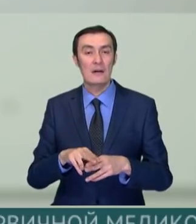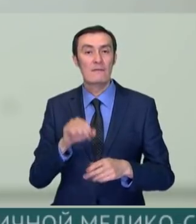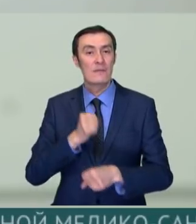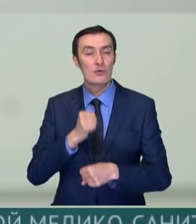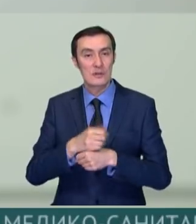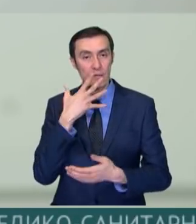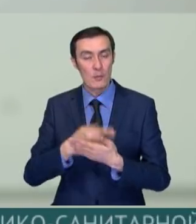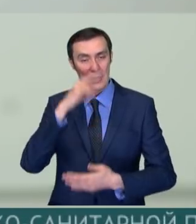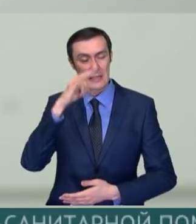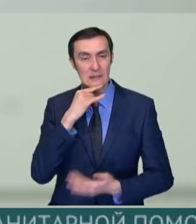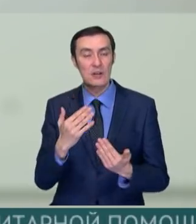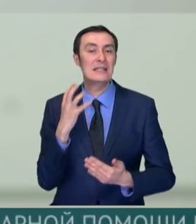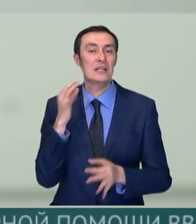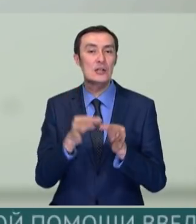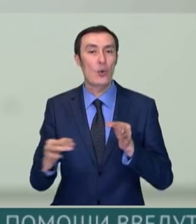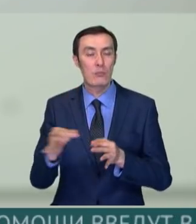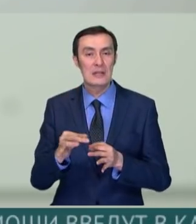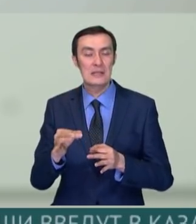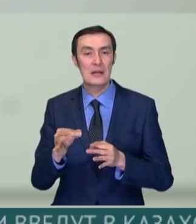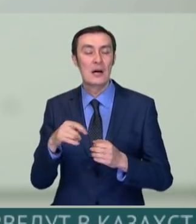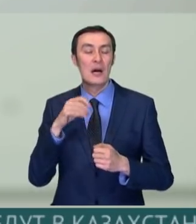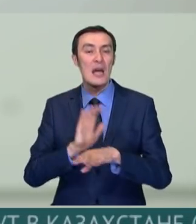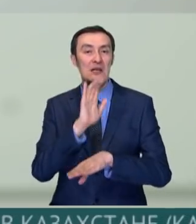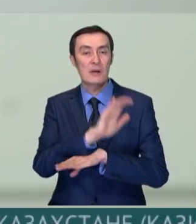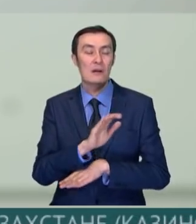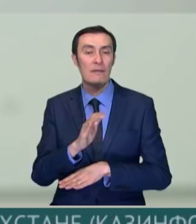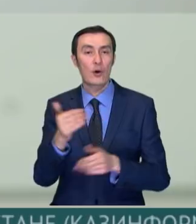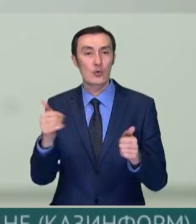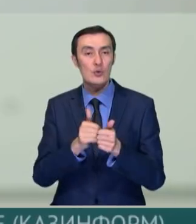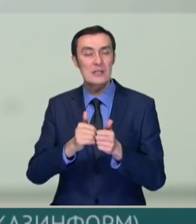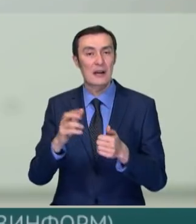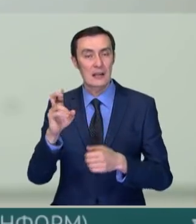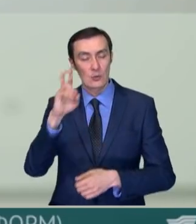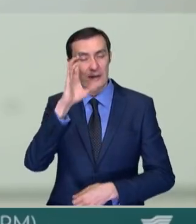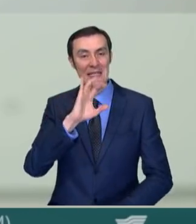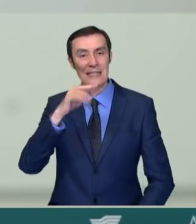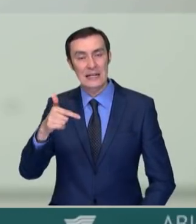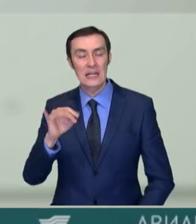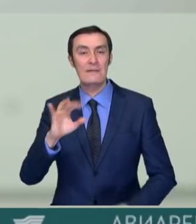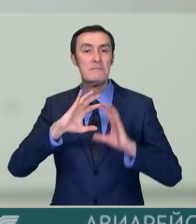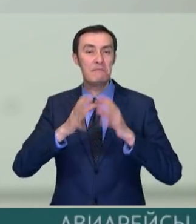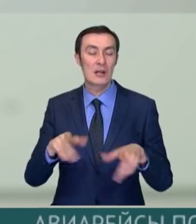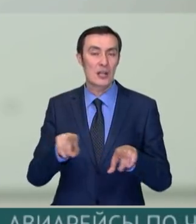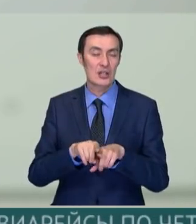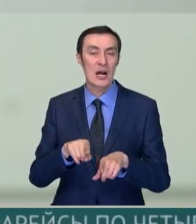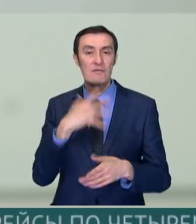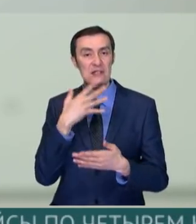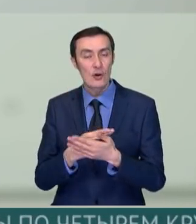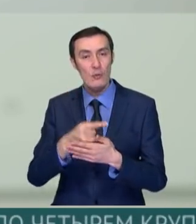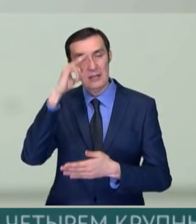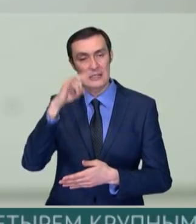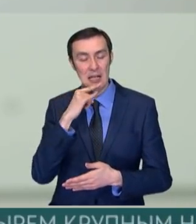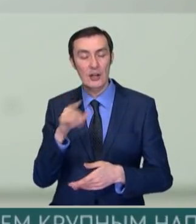Казахстане. Сегодня казалардинская продукция экспортируется во все страны СНГ и ряд государств мира. А на внутренний рынок из